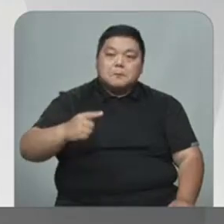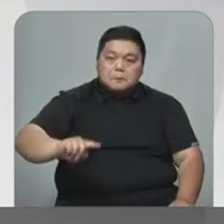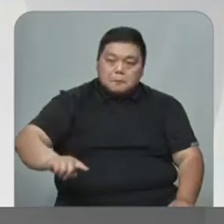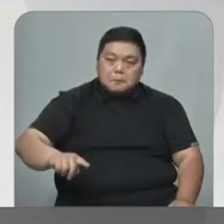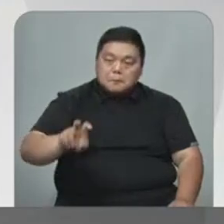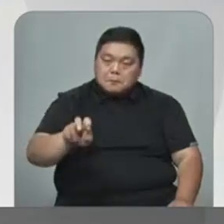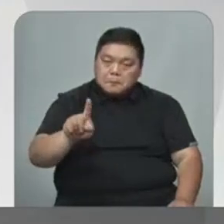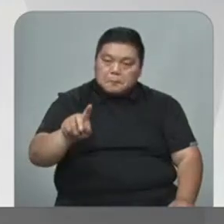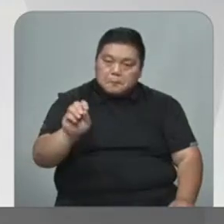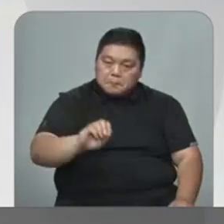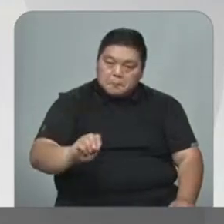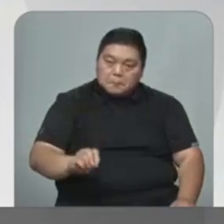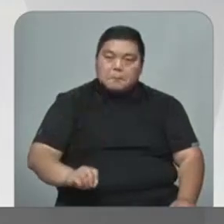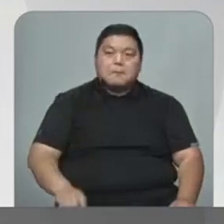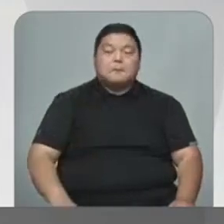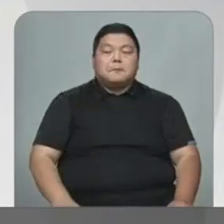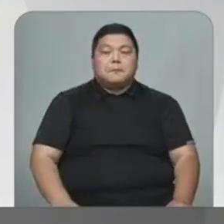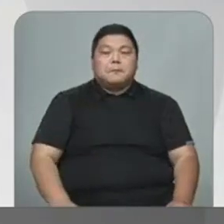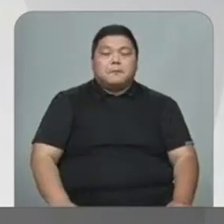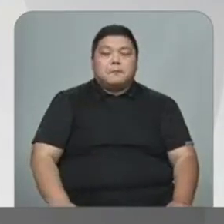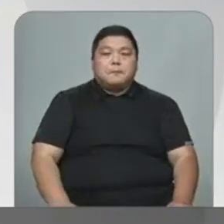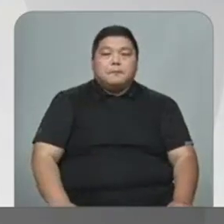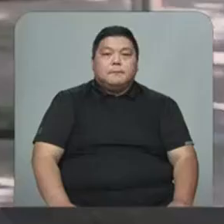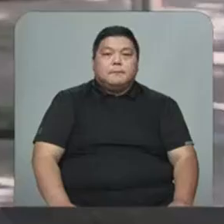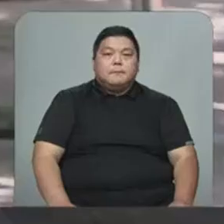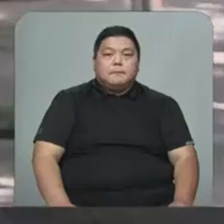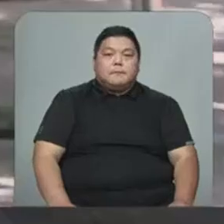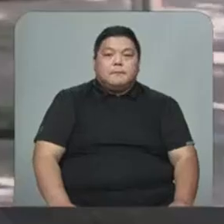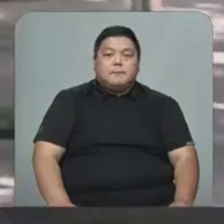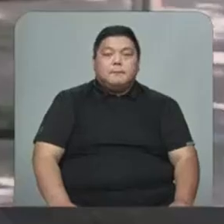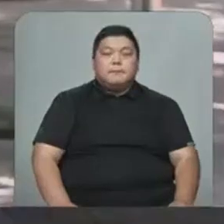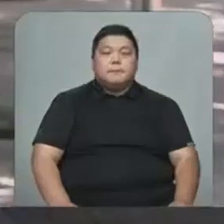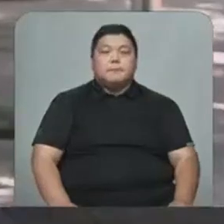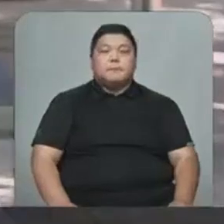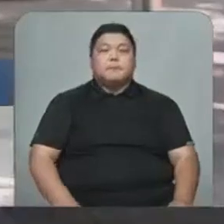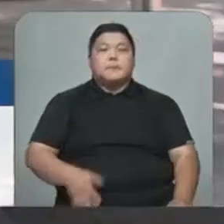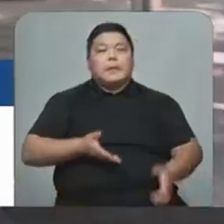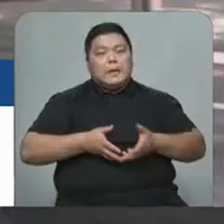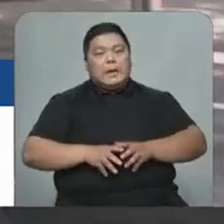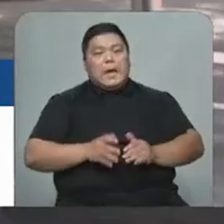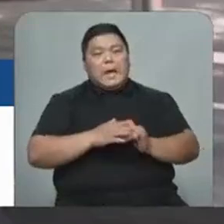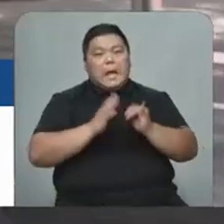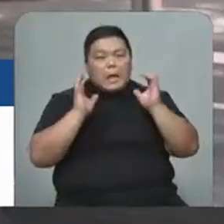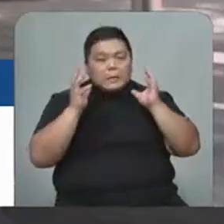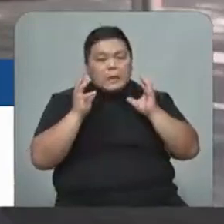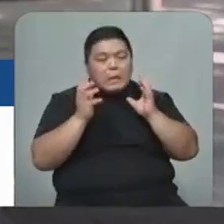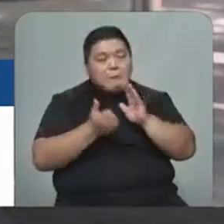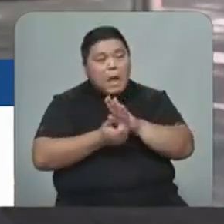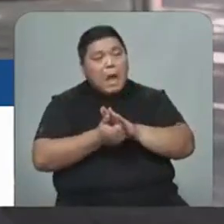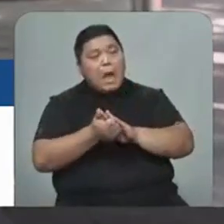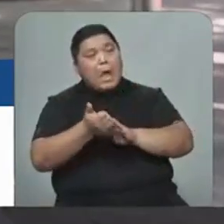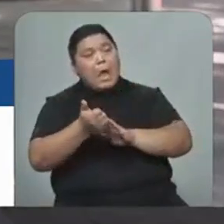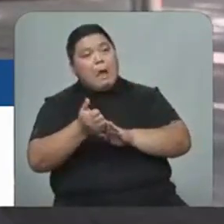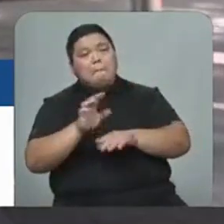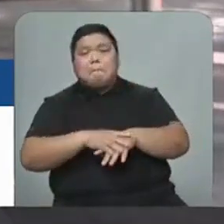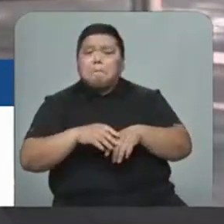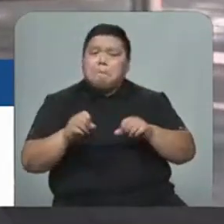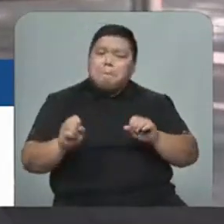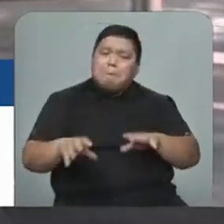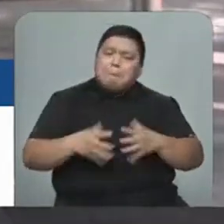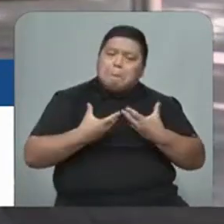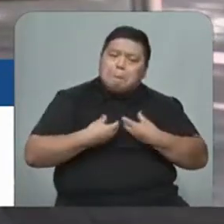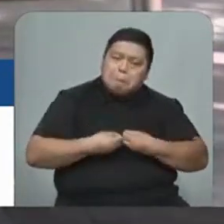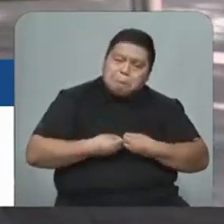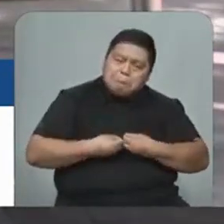29% 한림대는 21% 있습니다 아이들의 희망이 샘 수다가 마른 거 아닌가